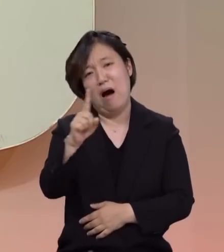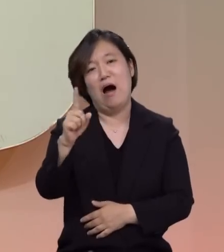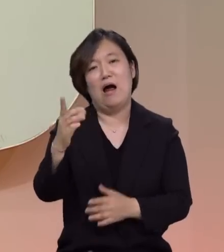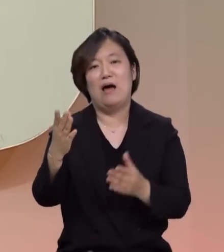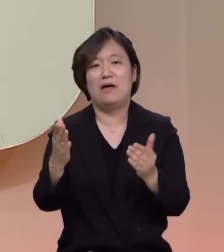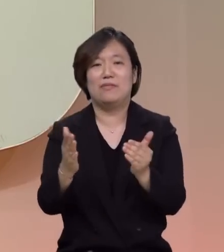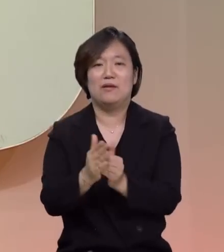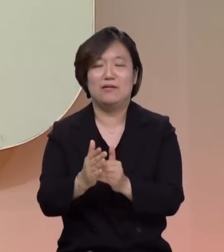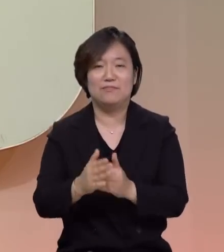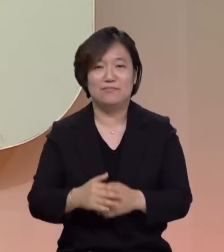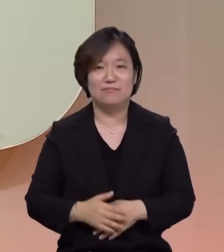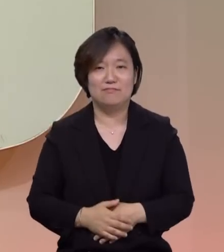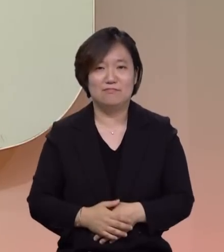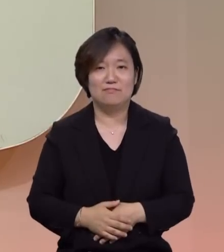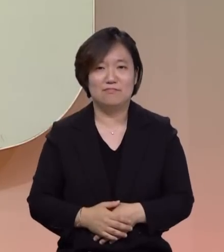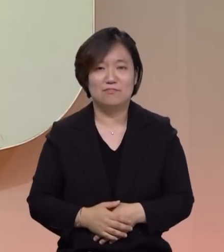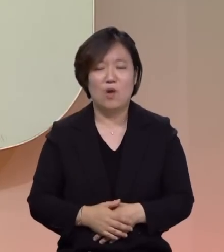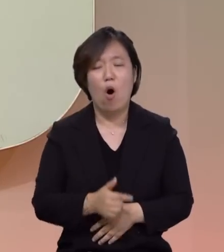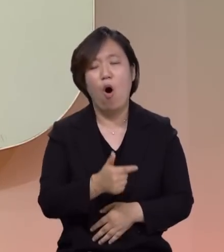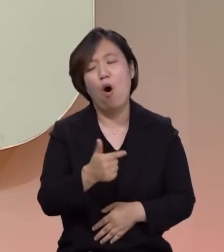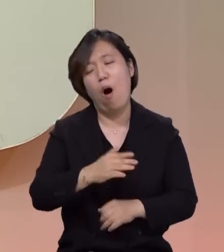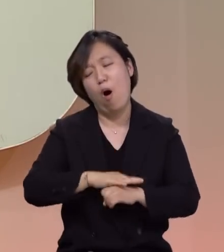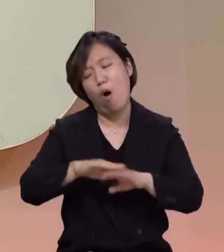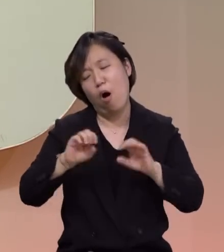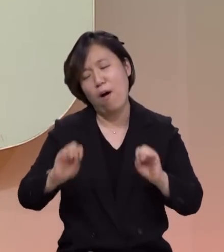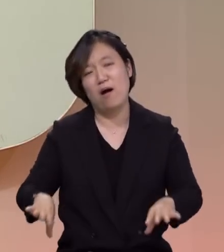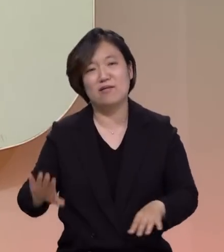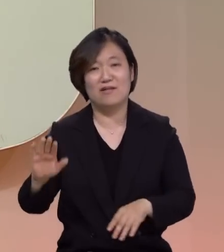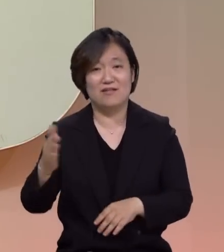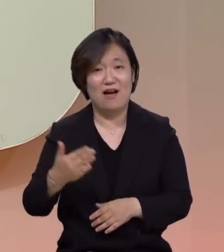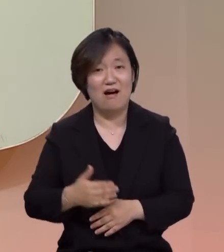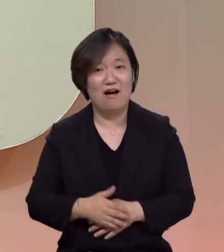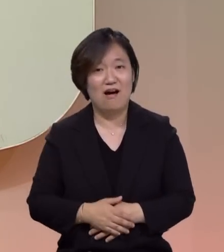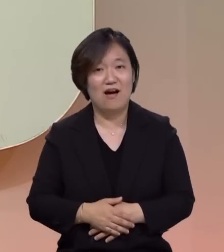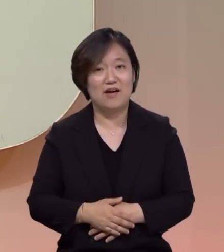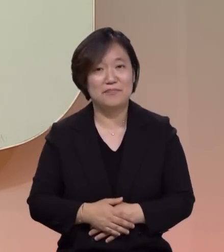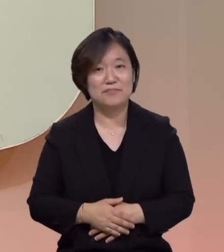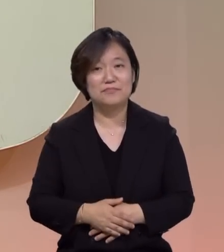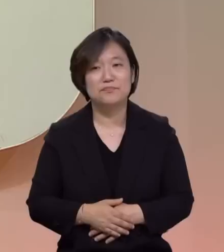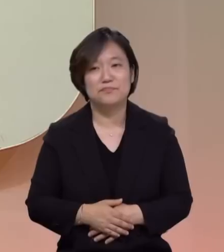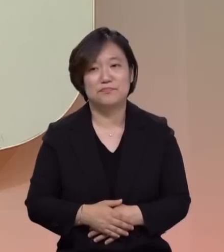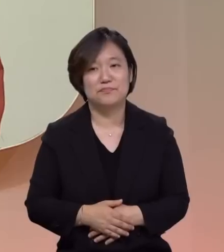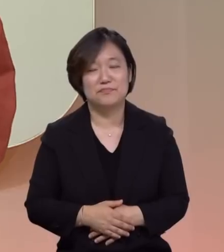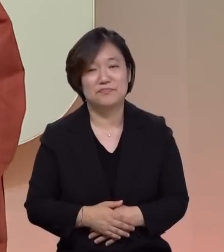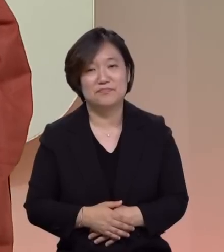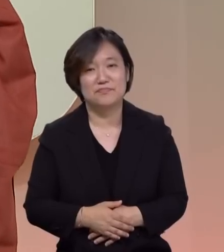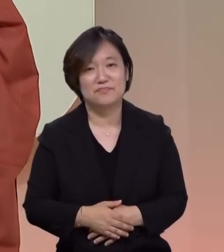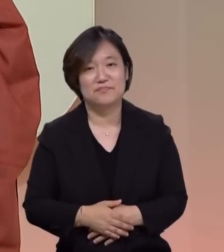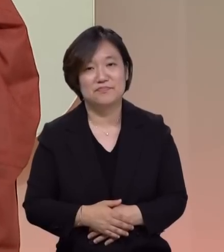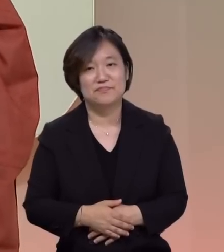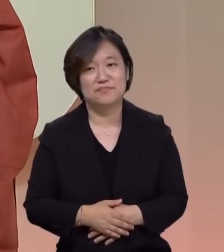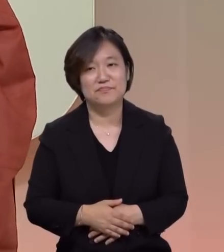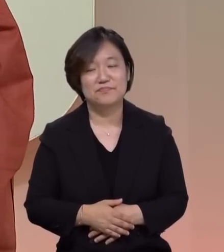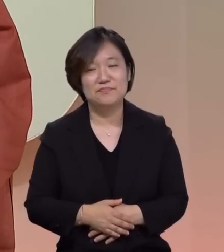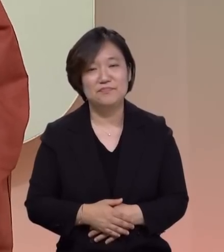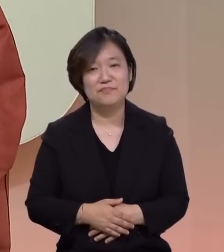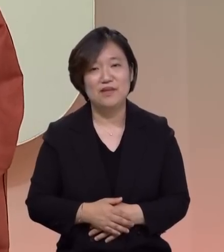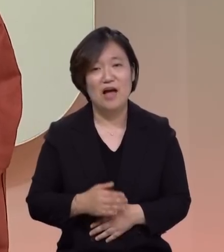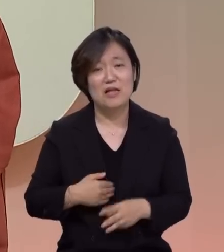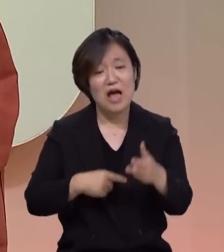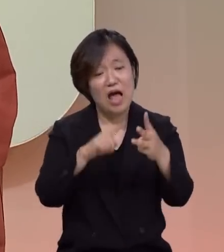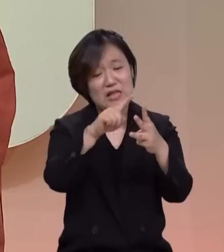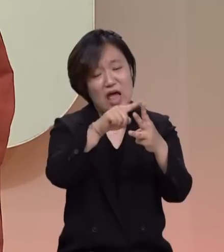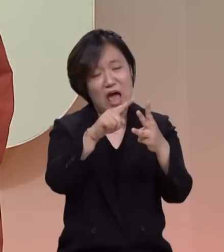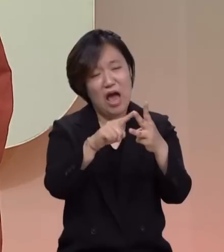정말 어이없이 정말 어이없이 그렇게 이제 세 가지 소원을